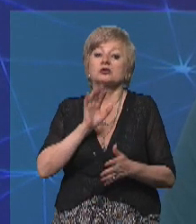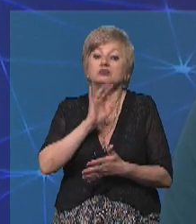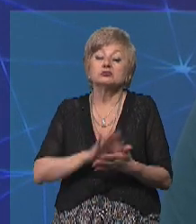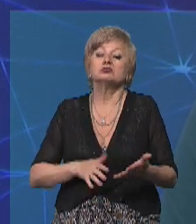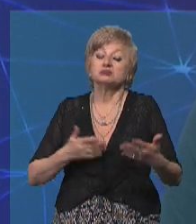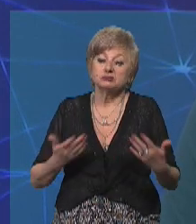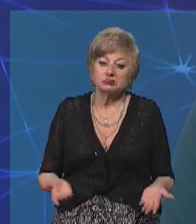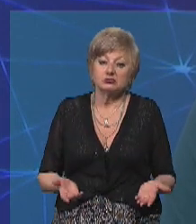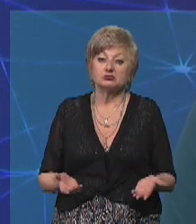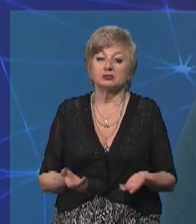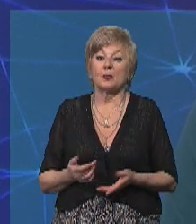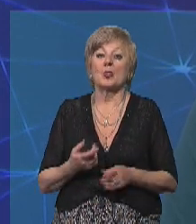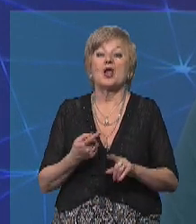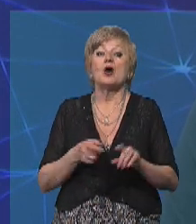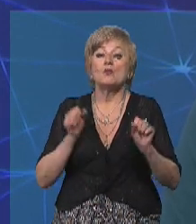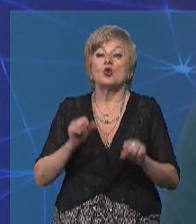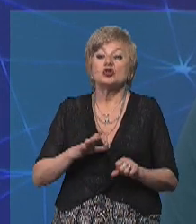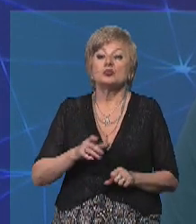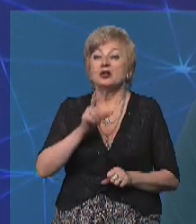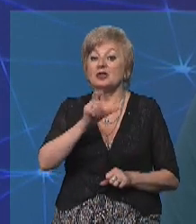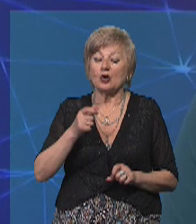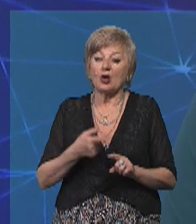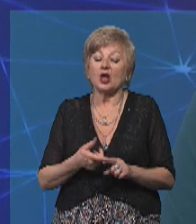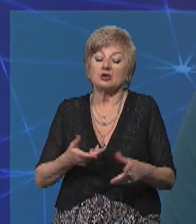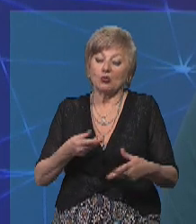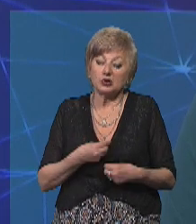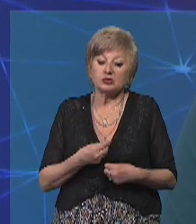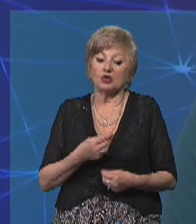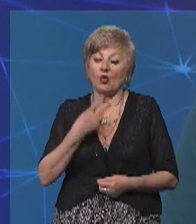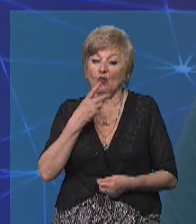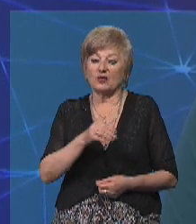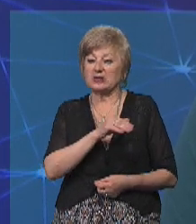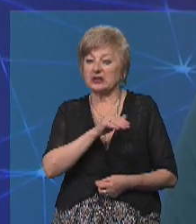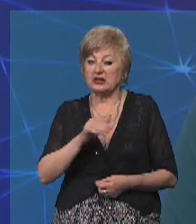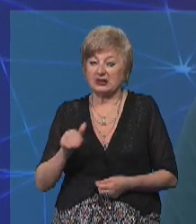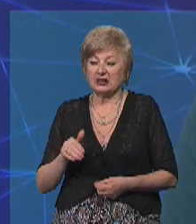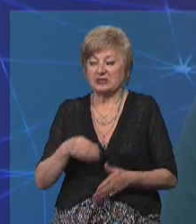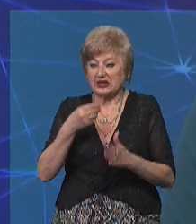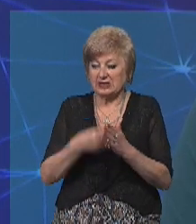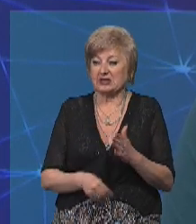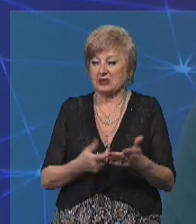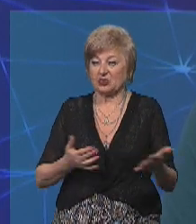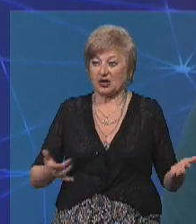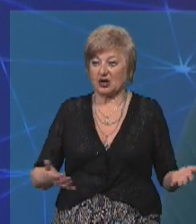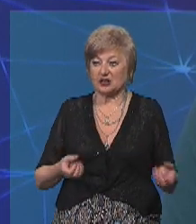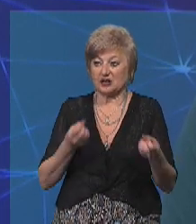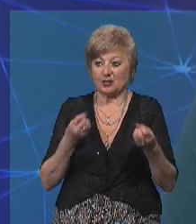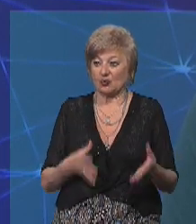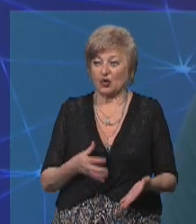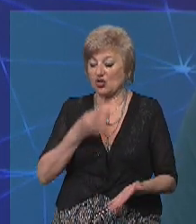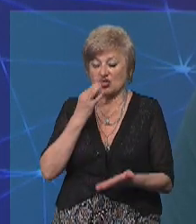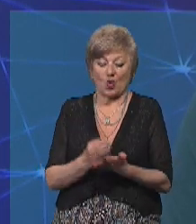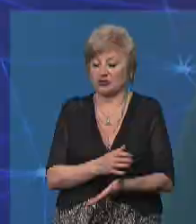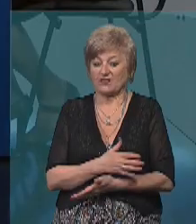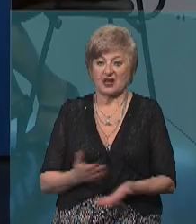не вийшло. Тобто, можливо, на людей це вплинуло. Вони побачили цей рівень нігілізму, цинізму і абсолютно просто невідповідальності, ну,